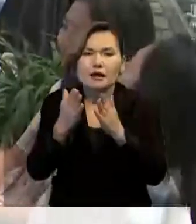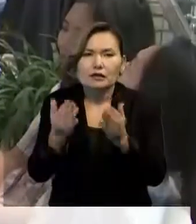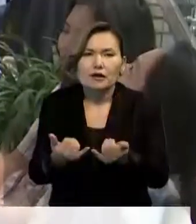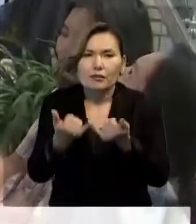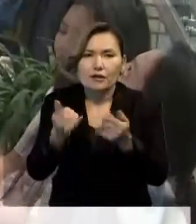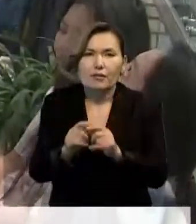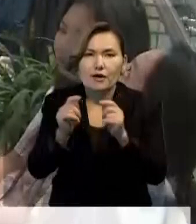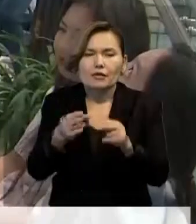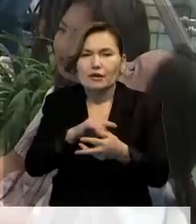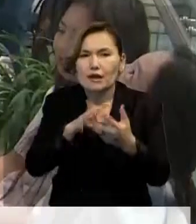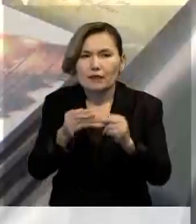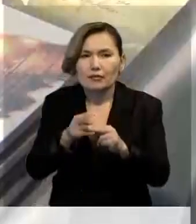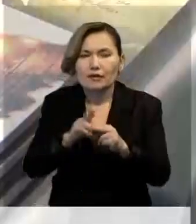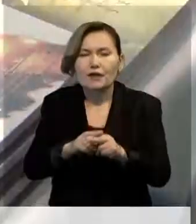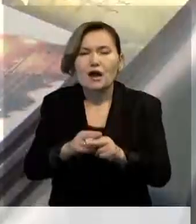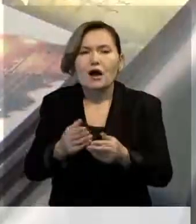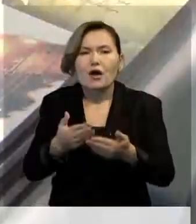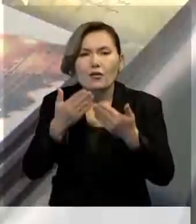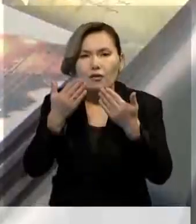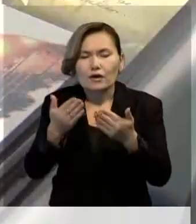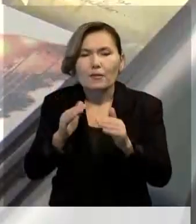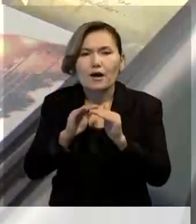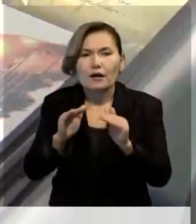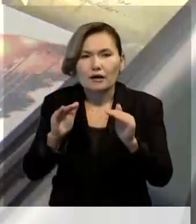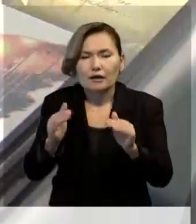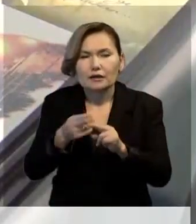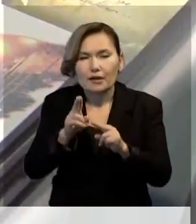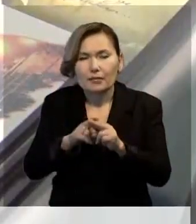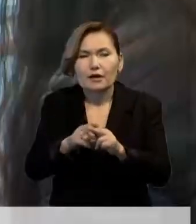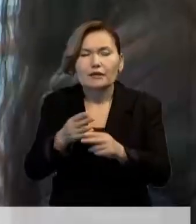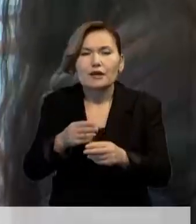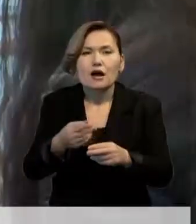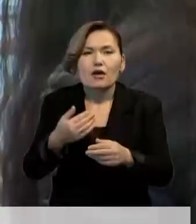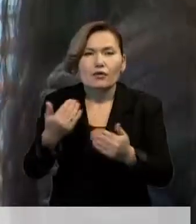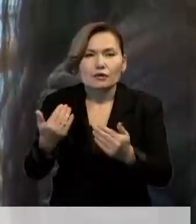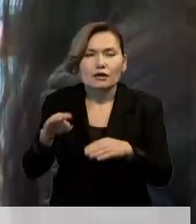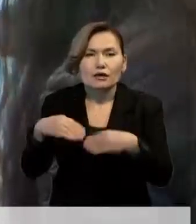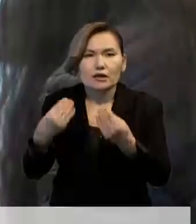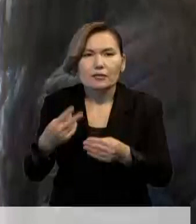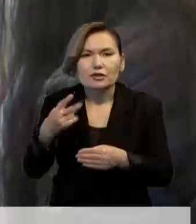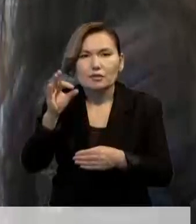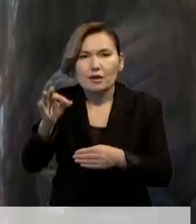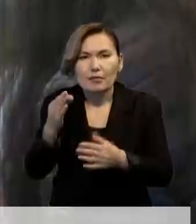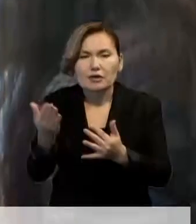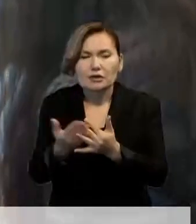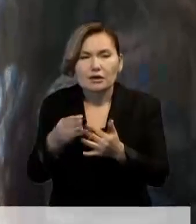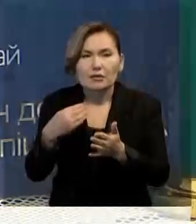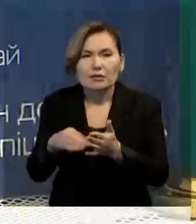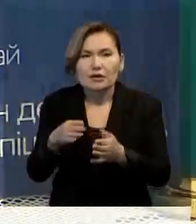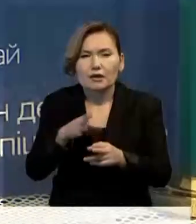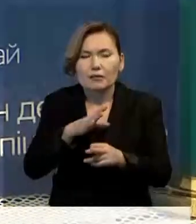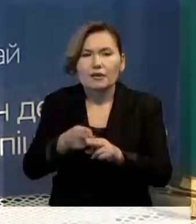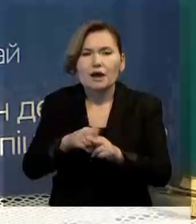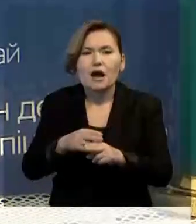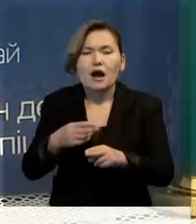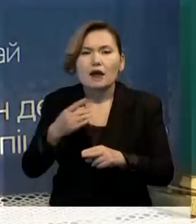куә болды. Шара барысында оқырмандар өзара кітап алмасып, қалаған туындысын 20% жеңілдікпен сатып алды. Фестиваль аясында алғаш